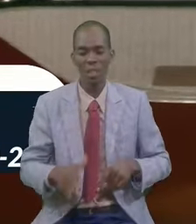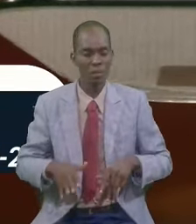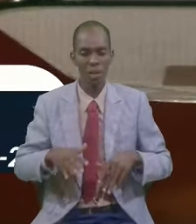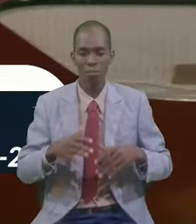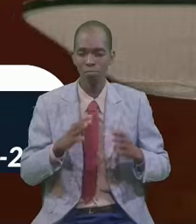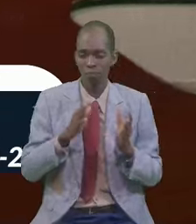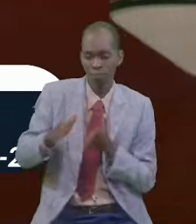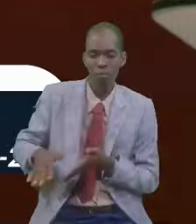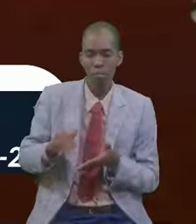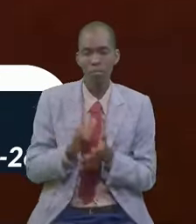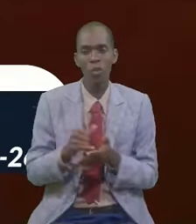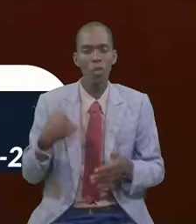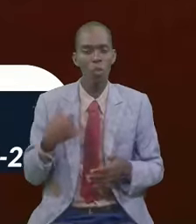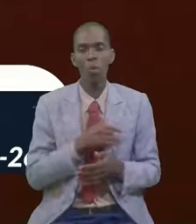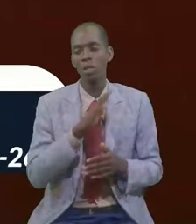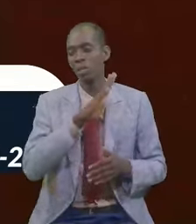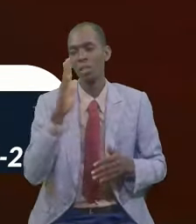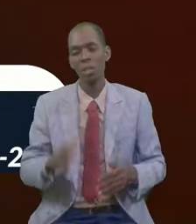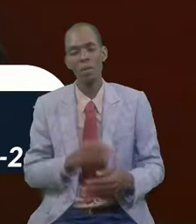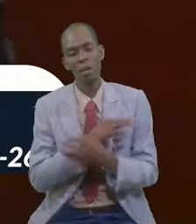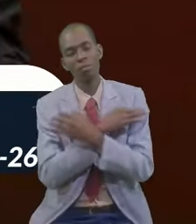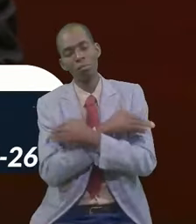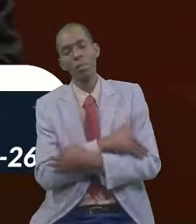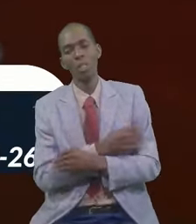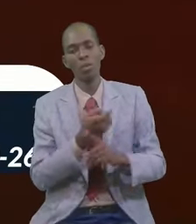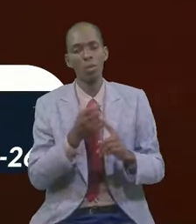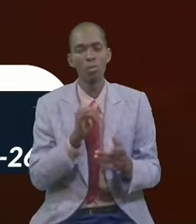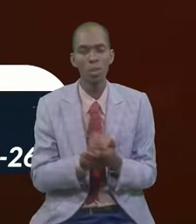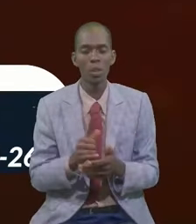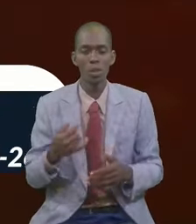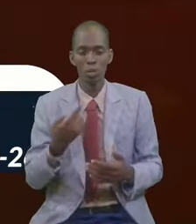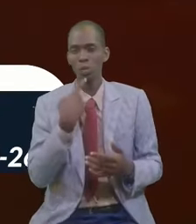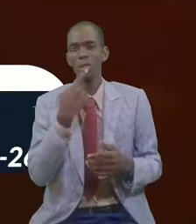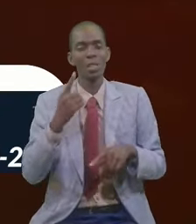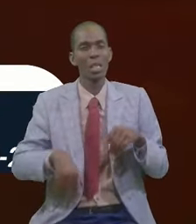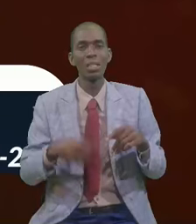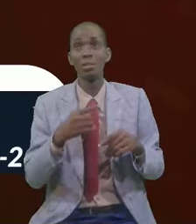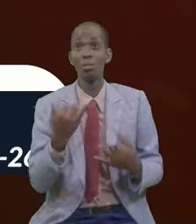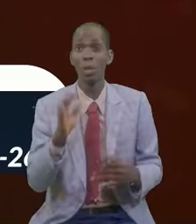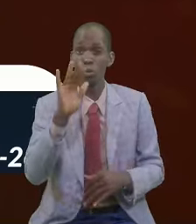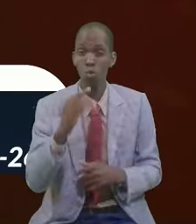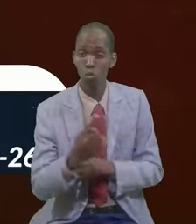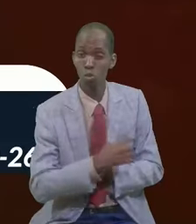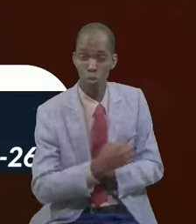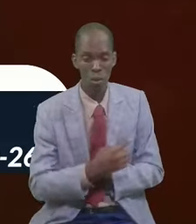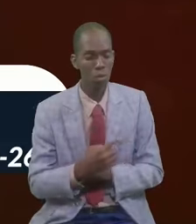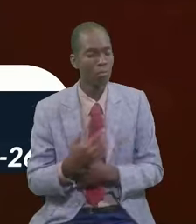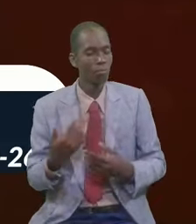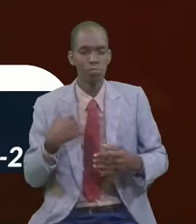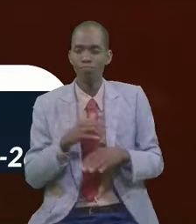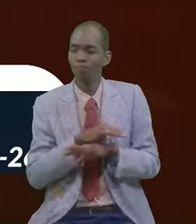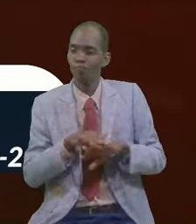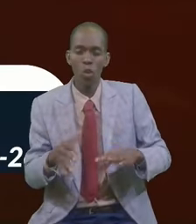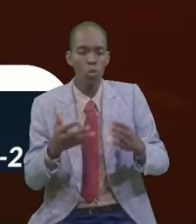nous n'allons jamais en congé pour dire que non, aujourd'hui, je ne vais plus aimer le Seigneur de tout mon cœur, de toute ma vie. Je vais faire